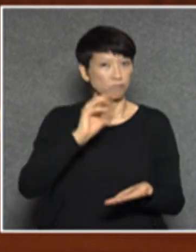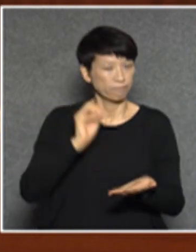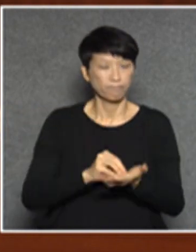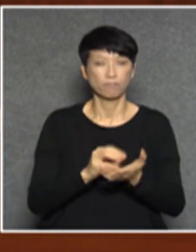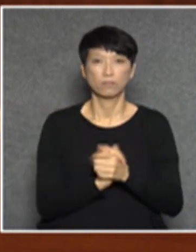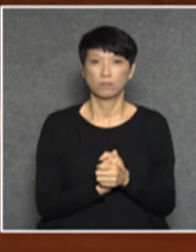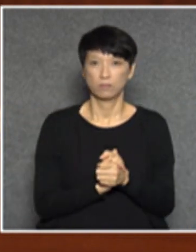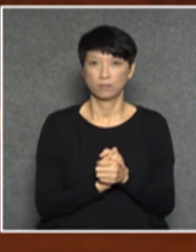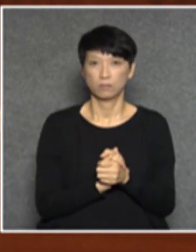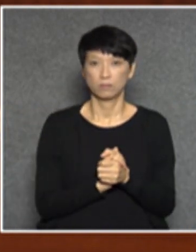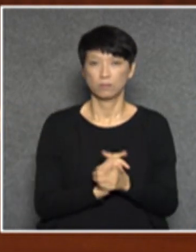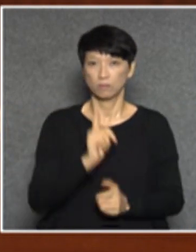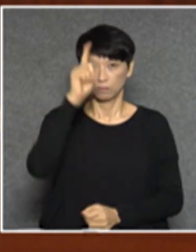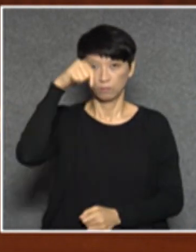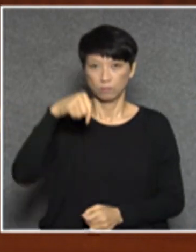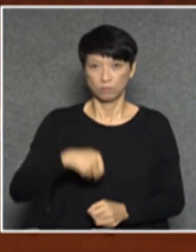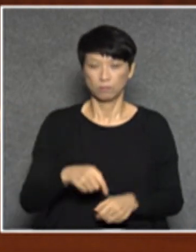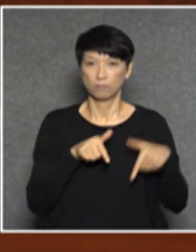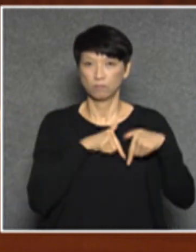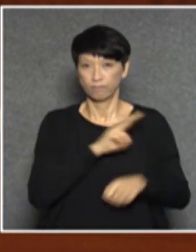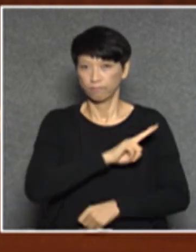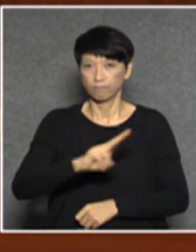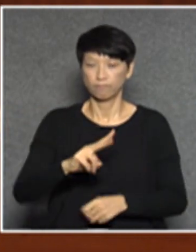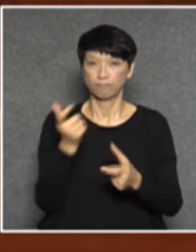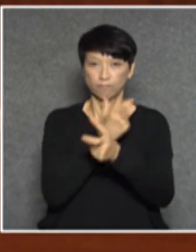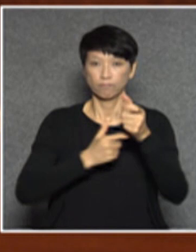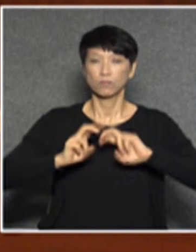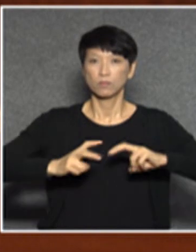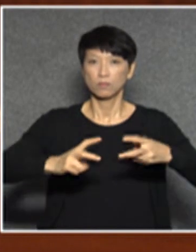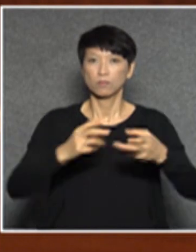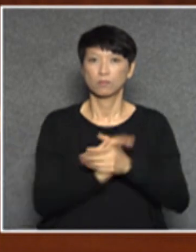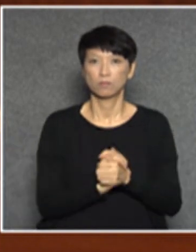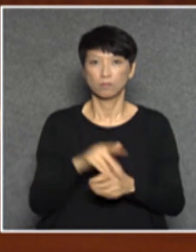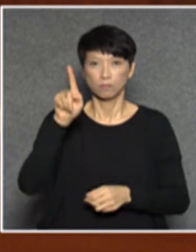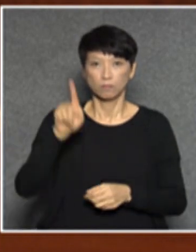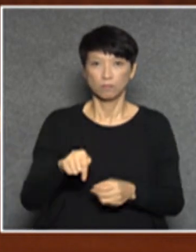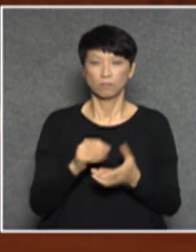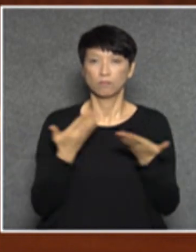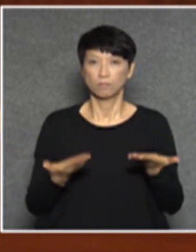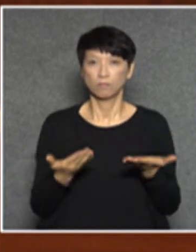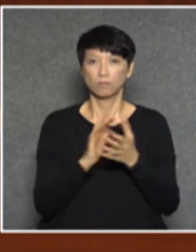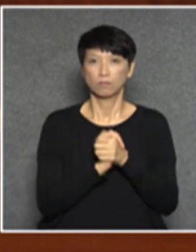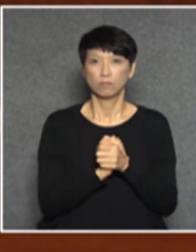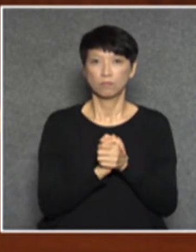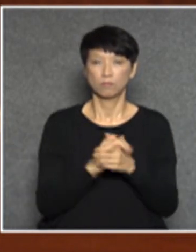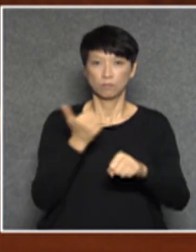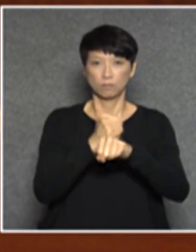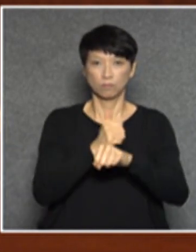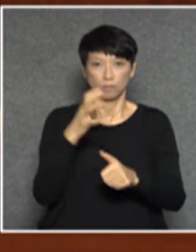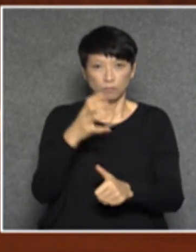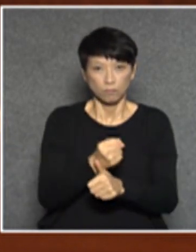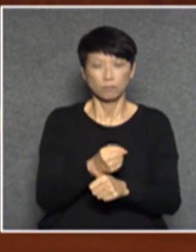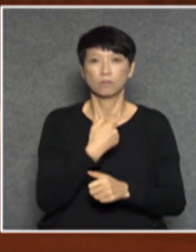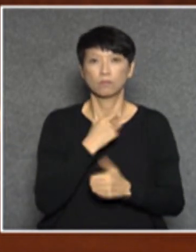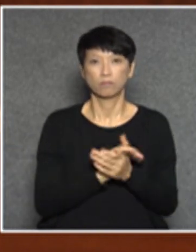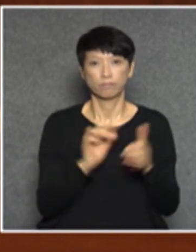更要上下一心發展經濟。我們要馬上掌握所有可以掌握的機遇，不能蹉